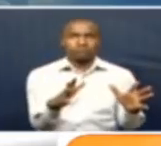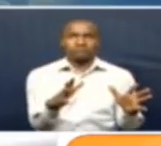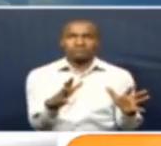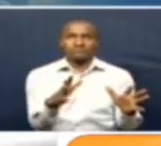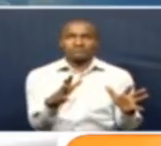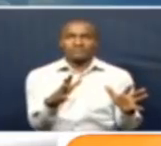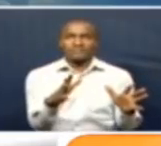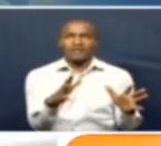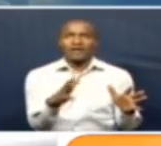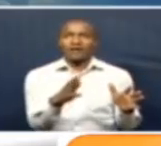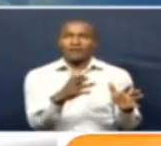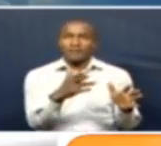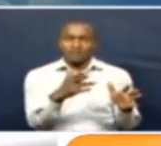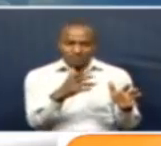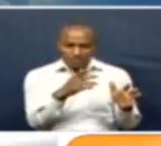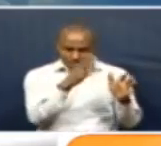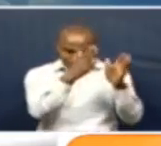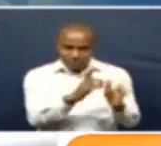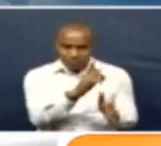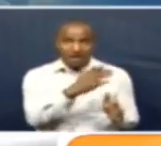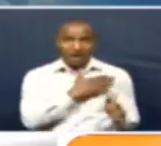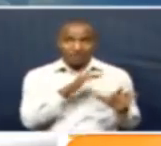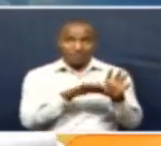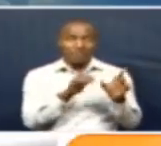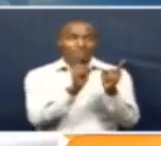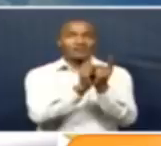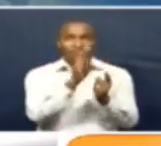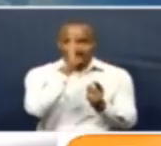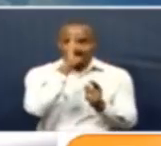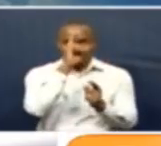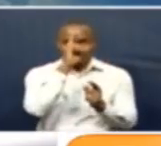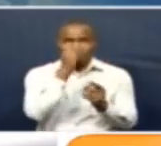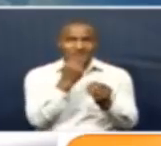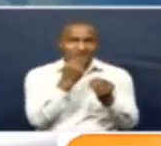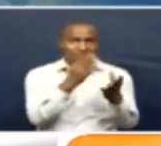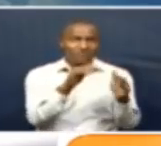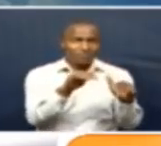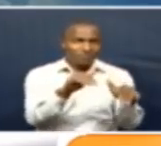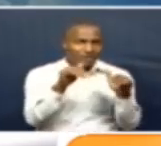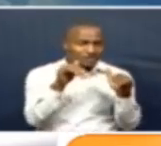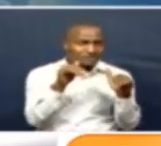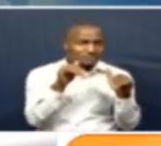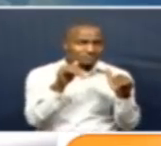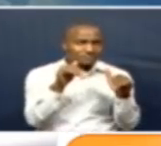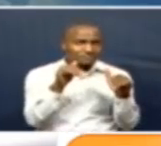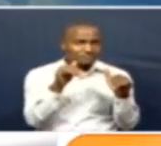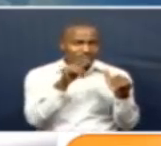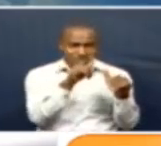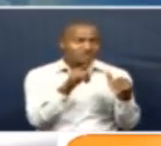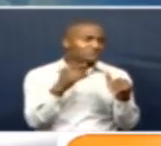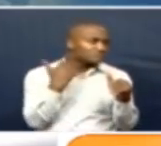ambush mtu mmoja wetu alikutana na askari akamwambia tunangoja waisi wanataka kuiba